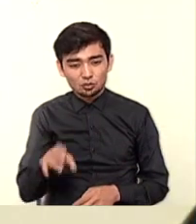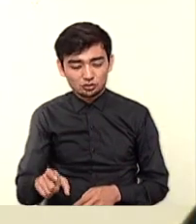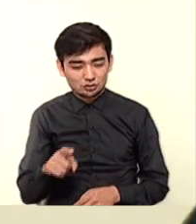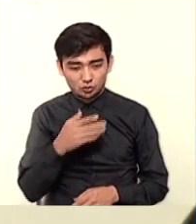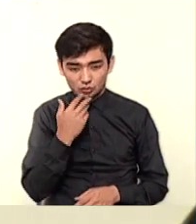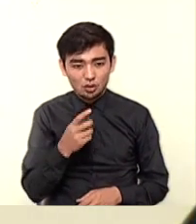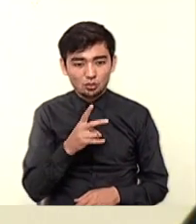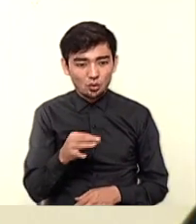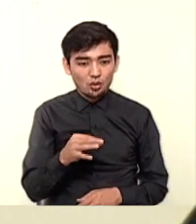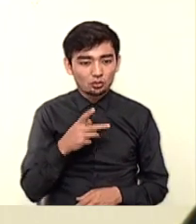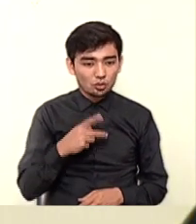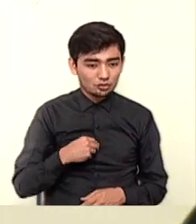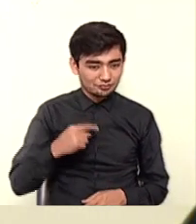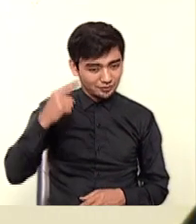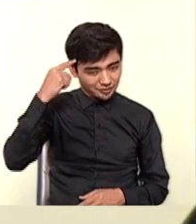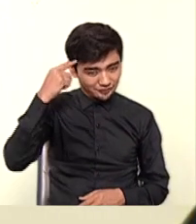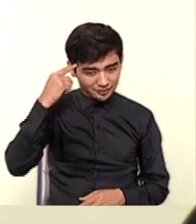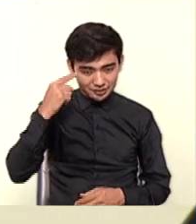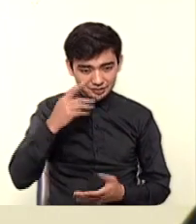қызымда басынан жаңағы